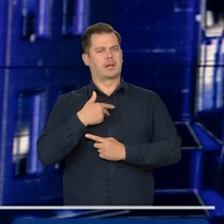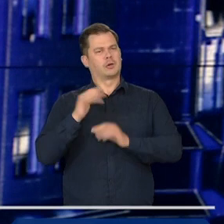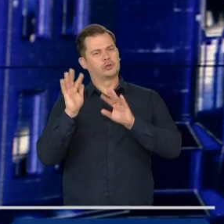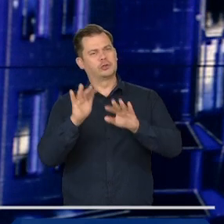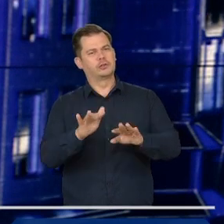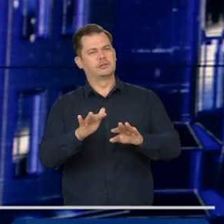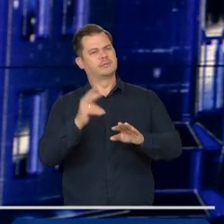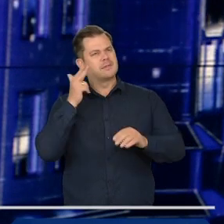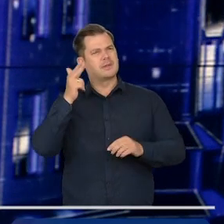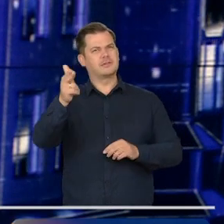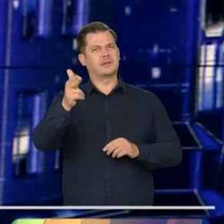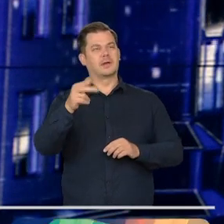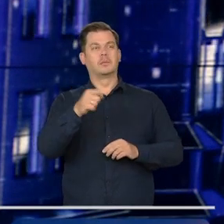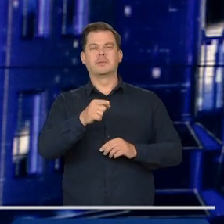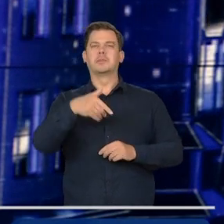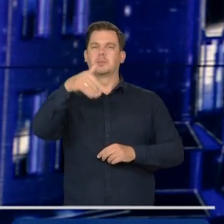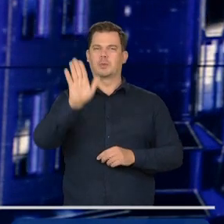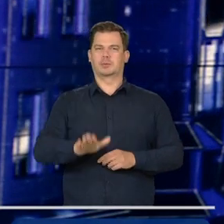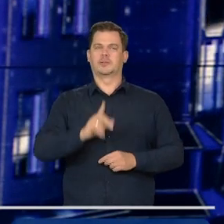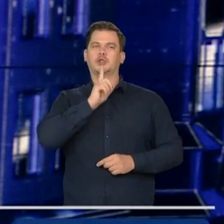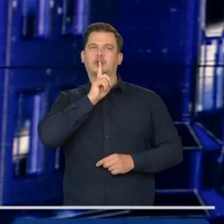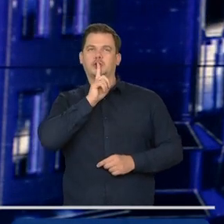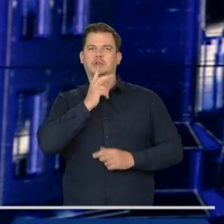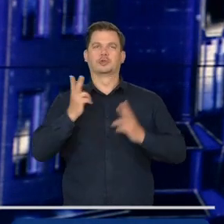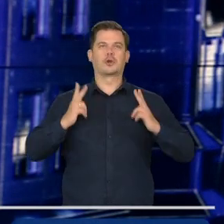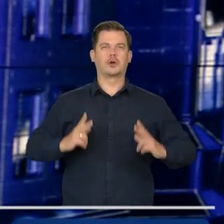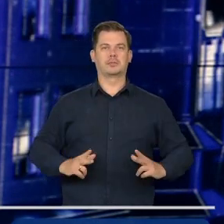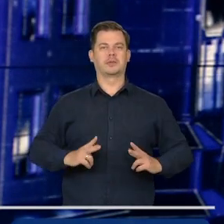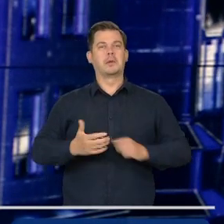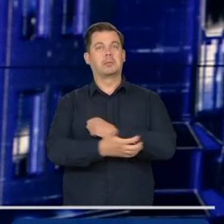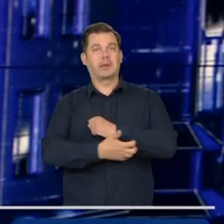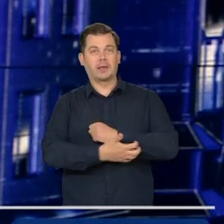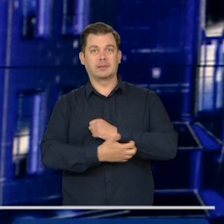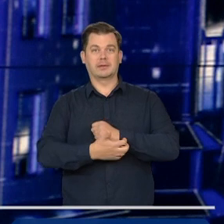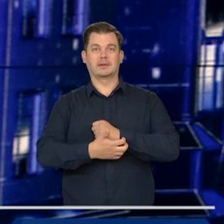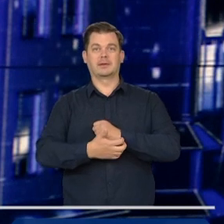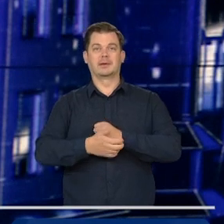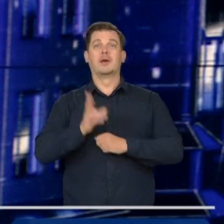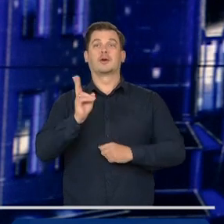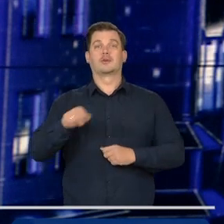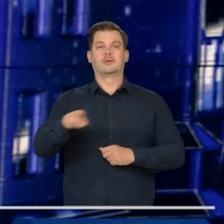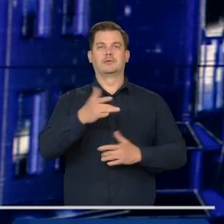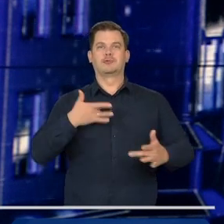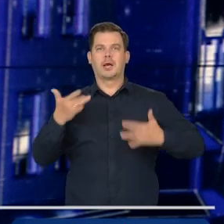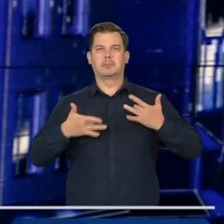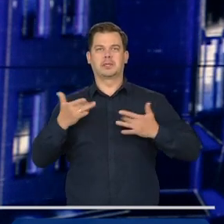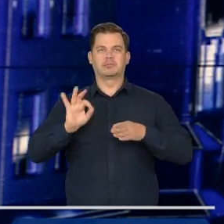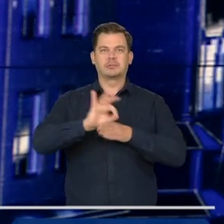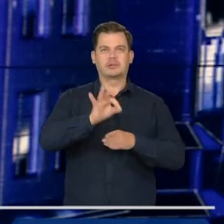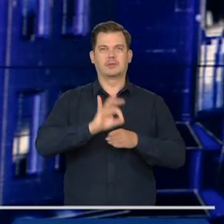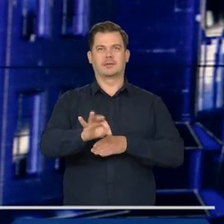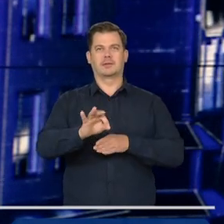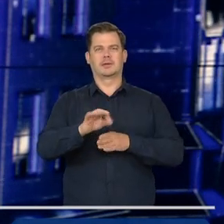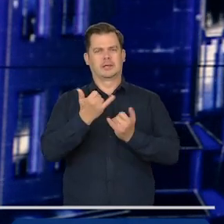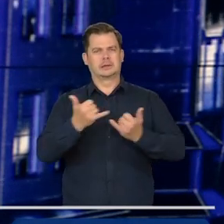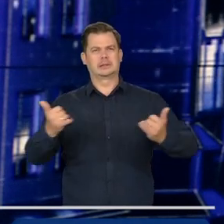I mówi właśnie ci, błogosławieni cisi, błogosławieni ubodzy, błogosławieni ci, którzy cierpią prześladowanie,